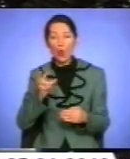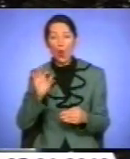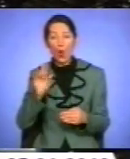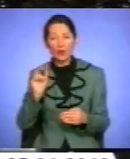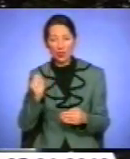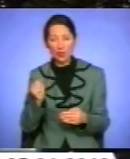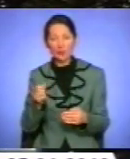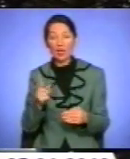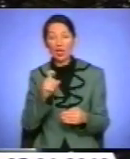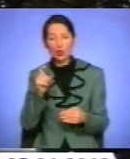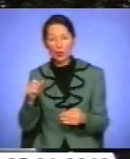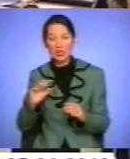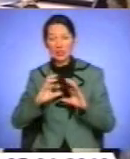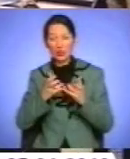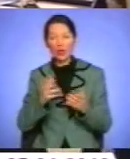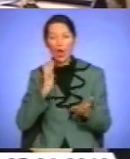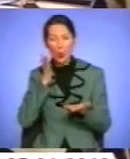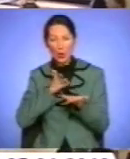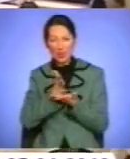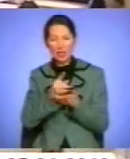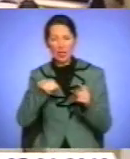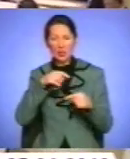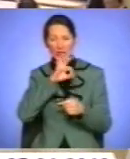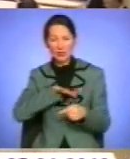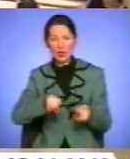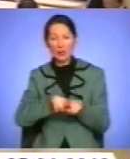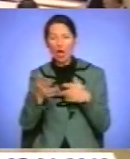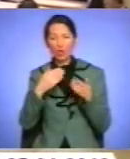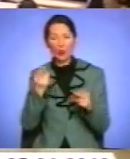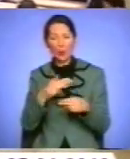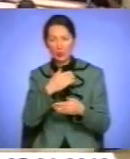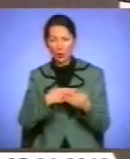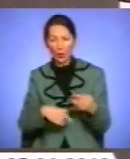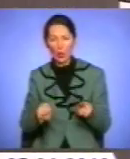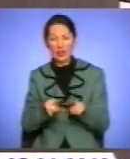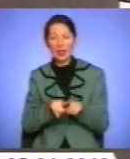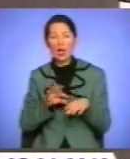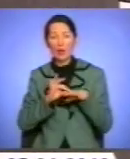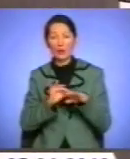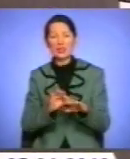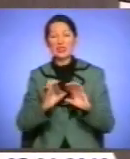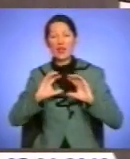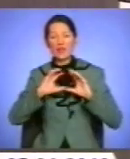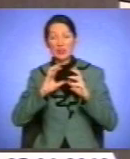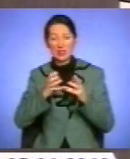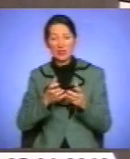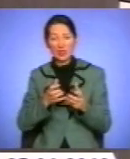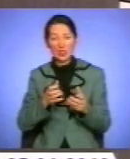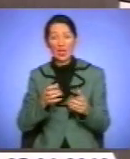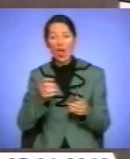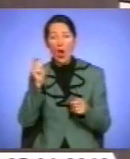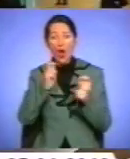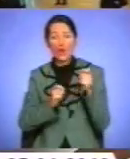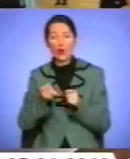Сотні світових політиків, бізнесменів та розмови без протоколів. Так зазвичай триває Всесвітній економічний форум у Давосі. Серед учасників і